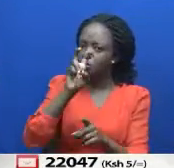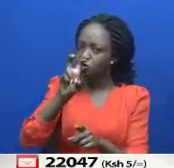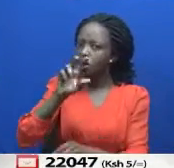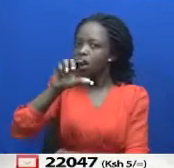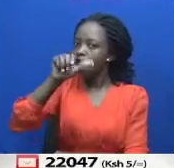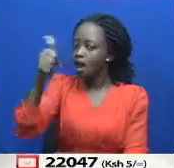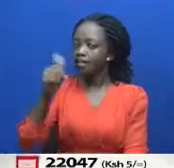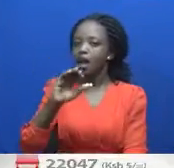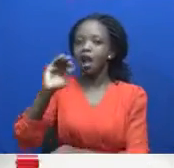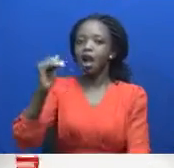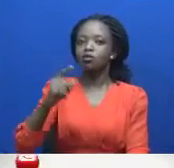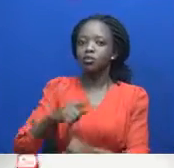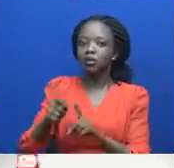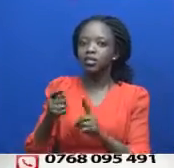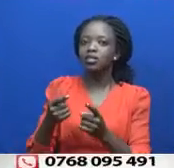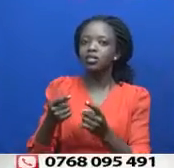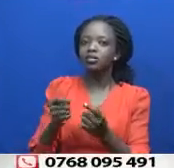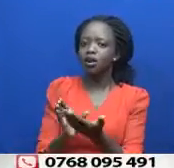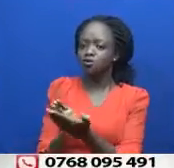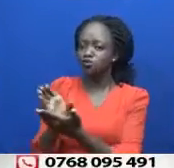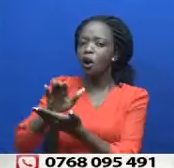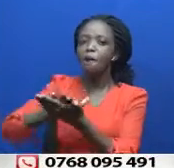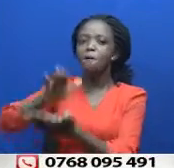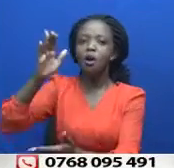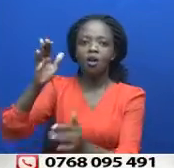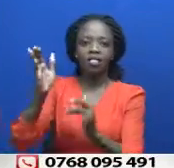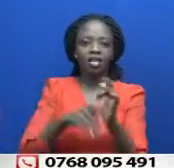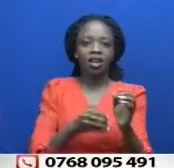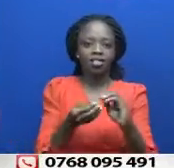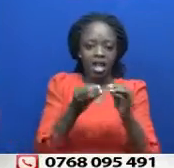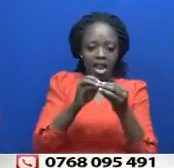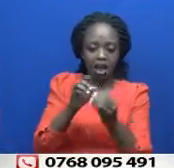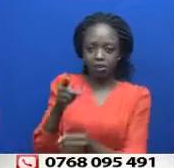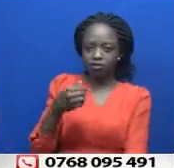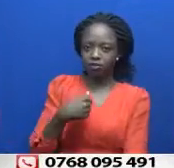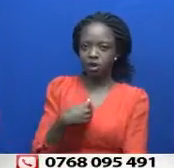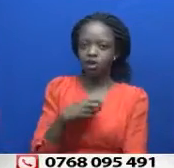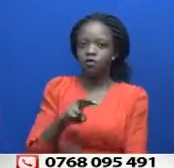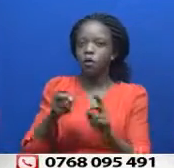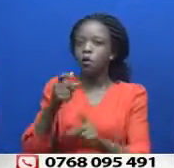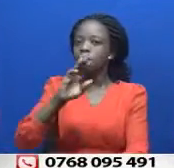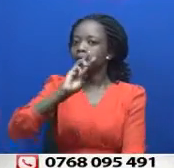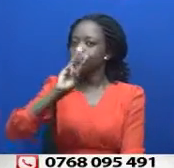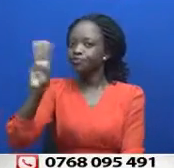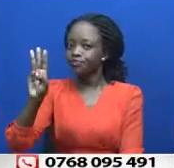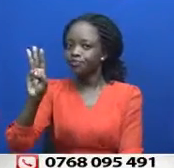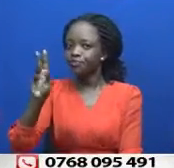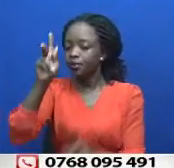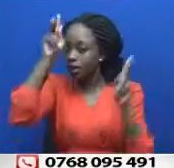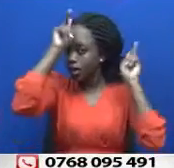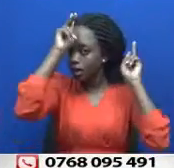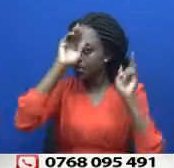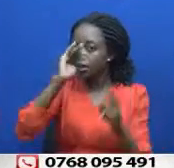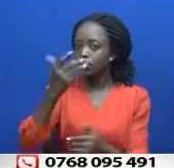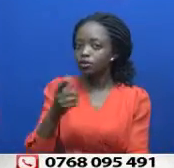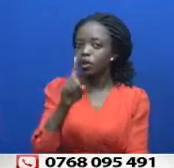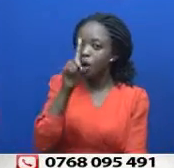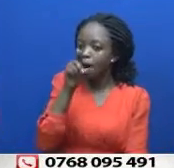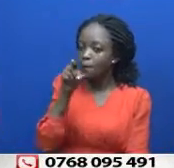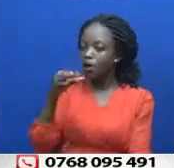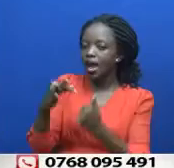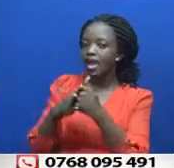wachache sana, lakini wanapao mkao mwingi kuliko hiyo namba ambayo sisi tunapata from Western. Ukiangalia kama Kakamega County is almost 1.8